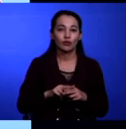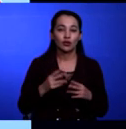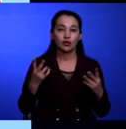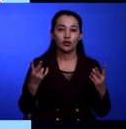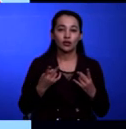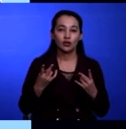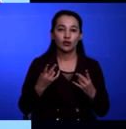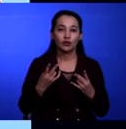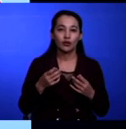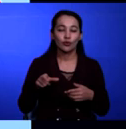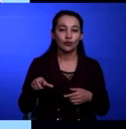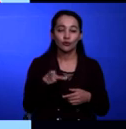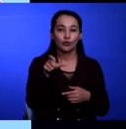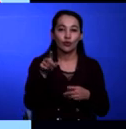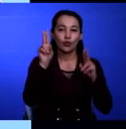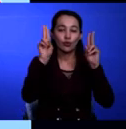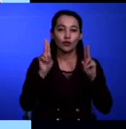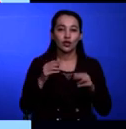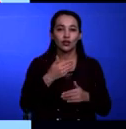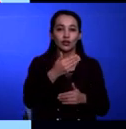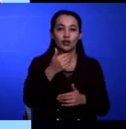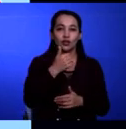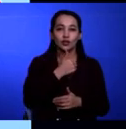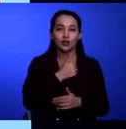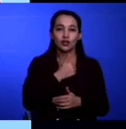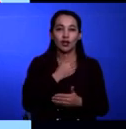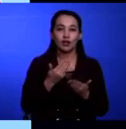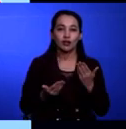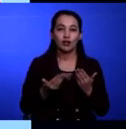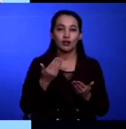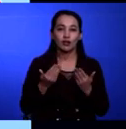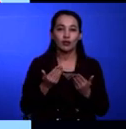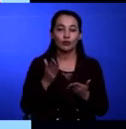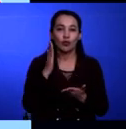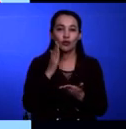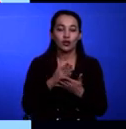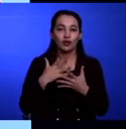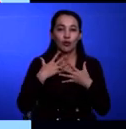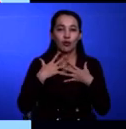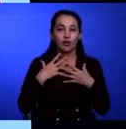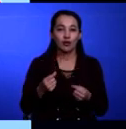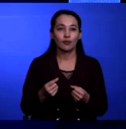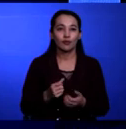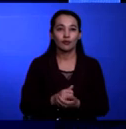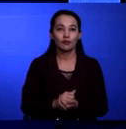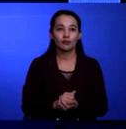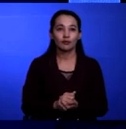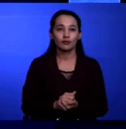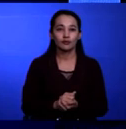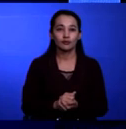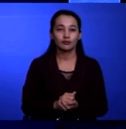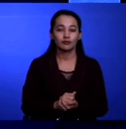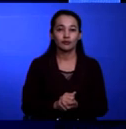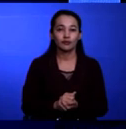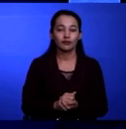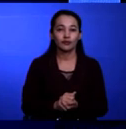zarur yo'l qoidasi. Sen istasangar unda bo'larsan sog' salomat.